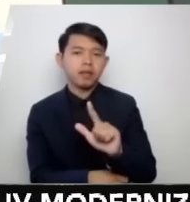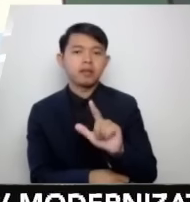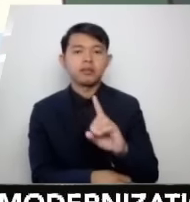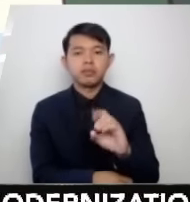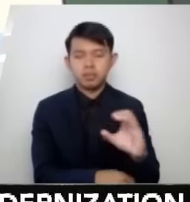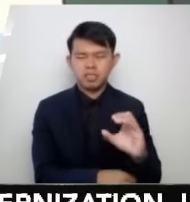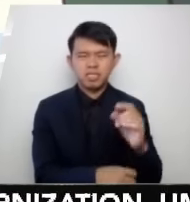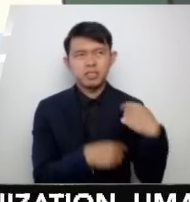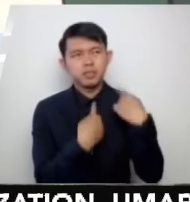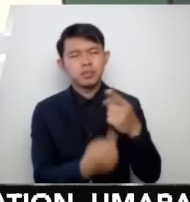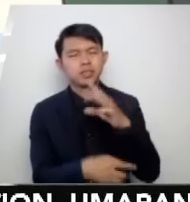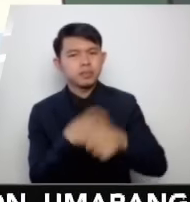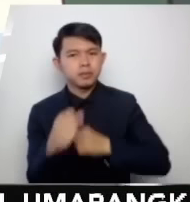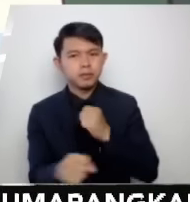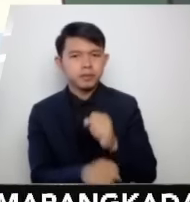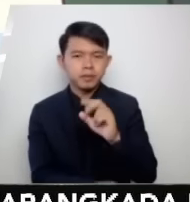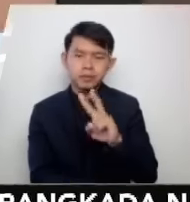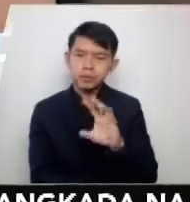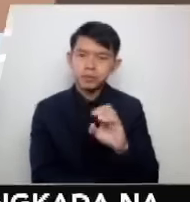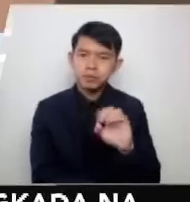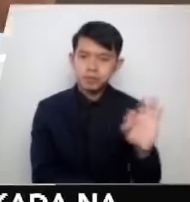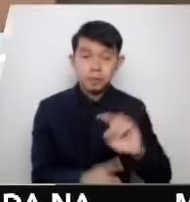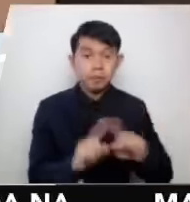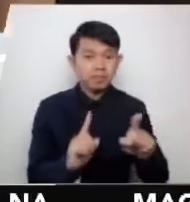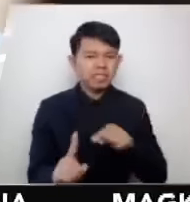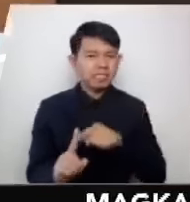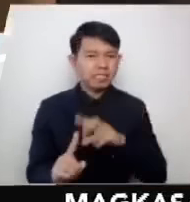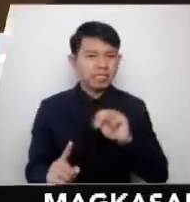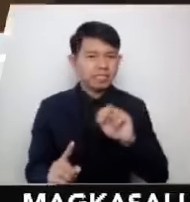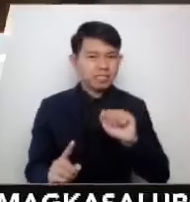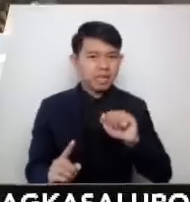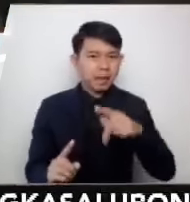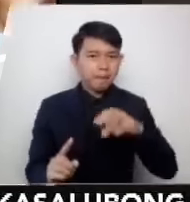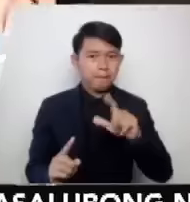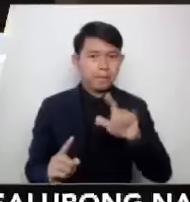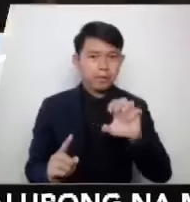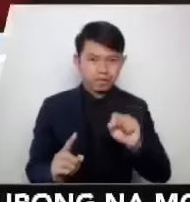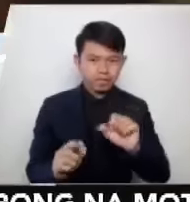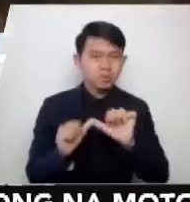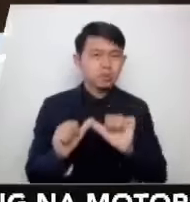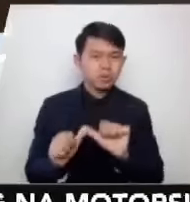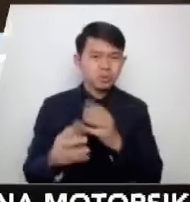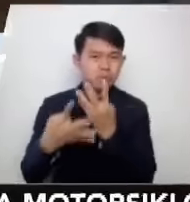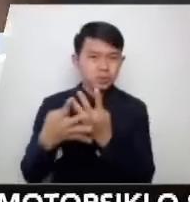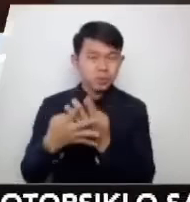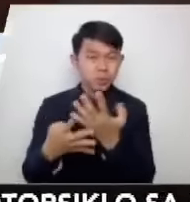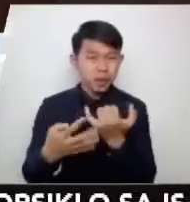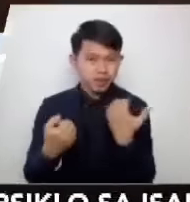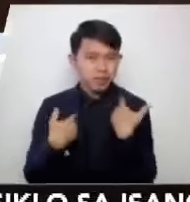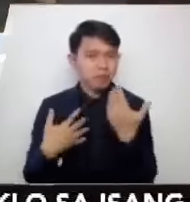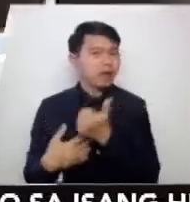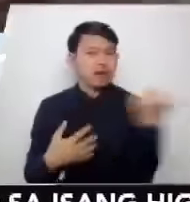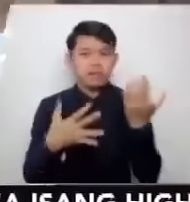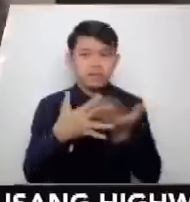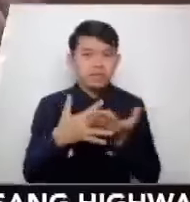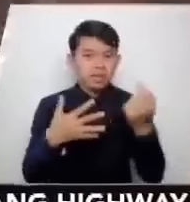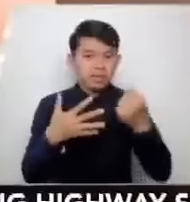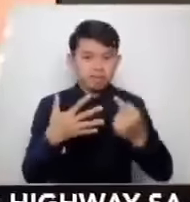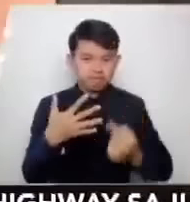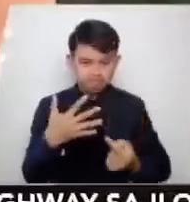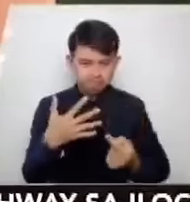Mananatiling nakakulong si Napoles dahil convicted siya sa iba pa niyang mga kasong graft, malversation at corruption of a